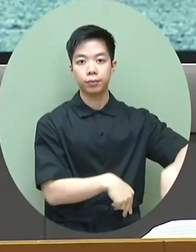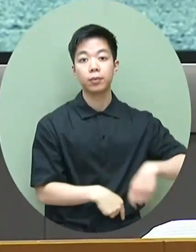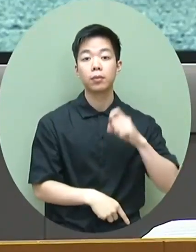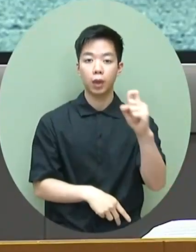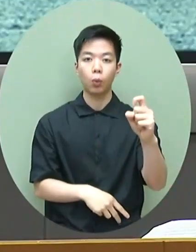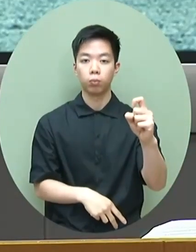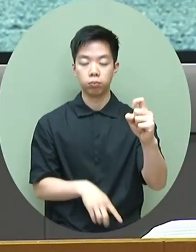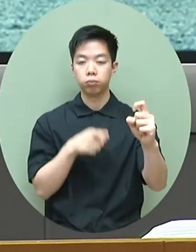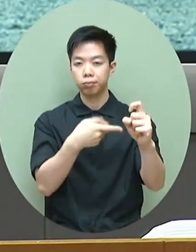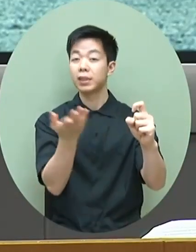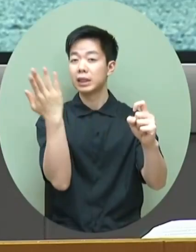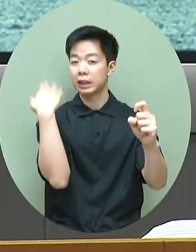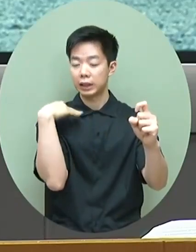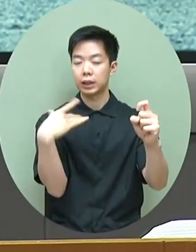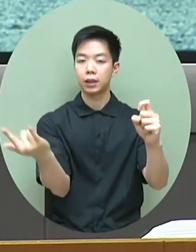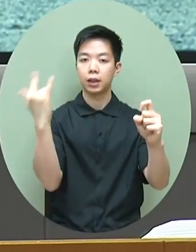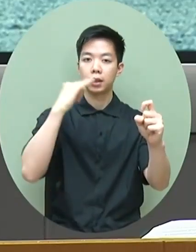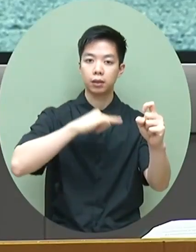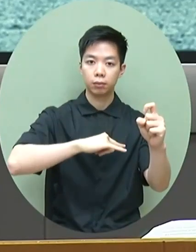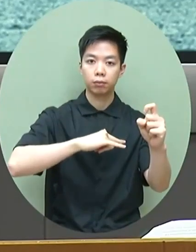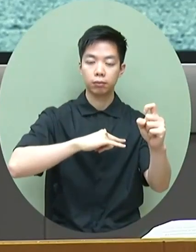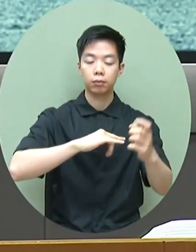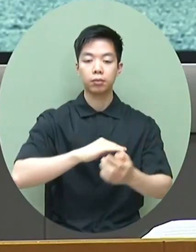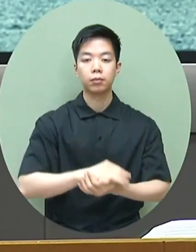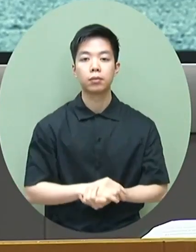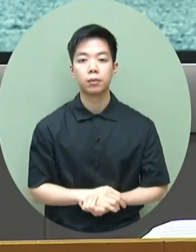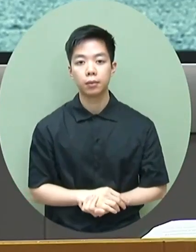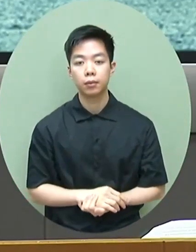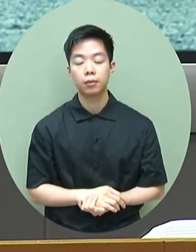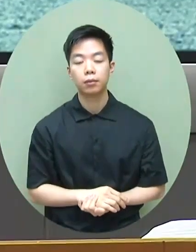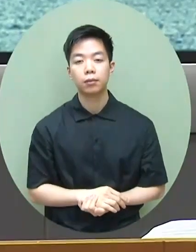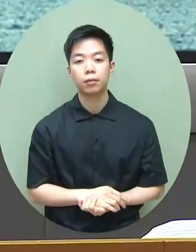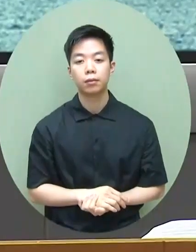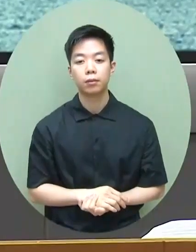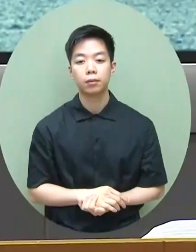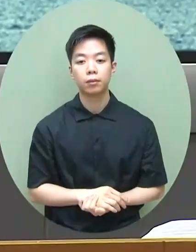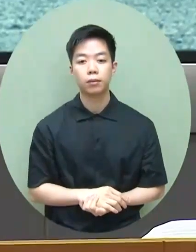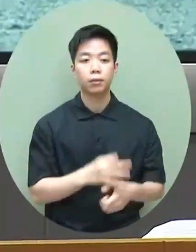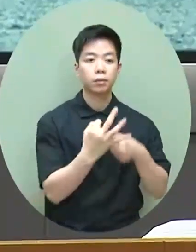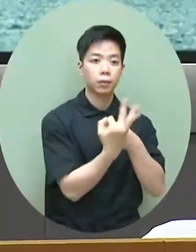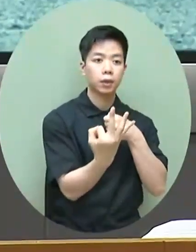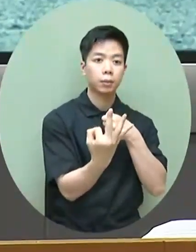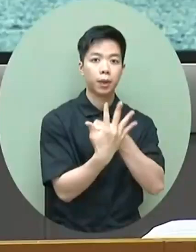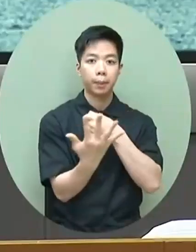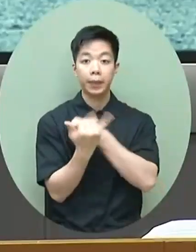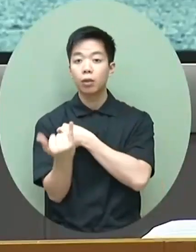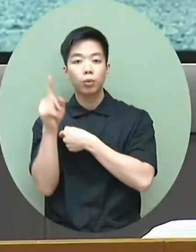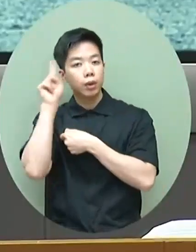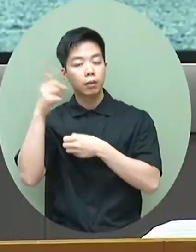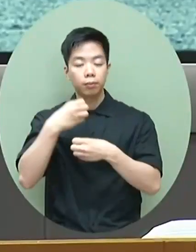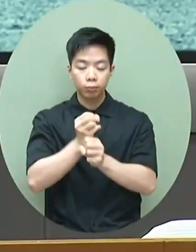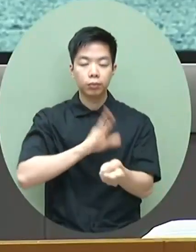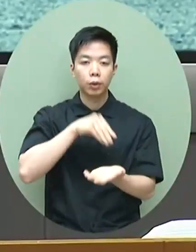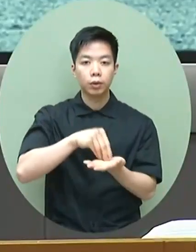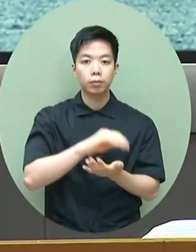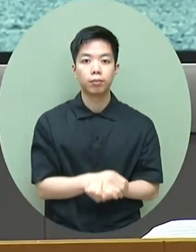嚟港嘅，咁都係啲第三、第五、六日嘅個案啦。咁有一個係第12日嘅個案，不過第